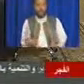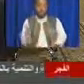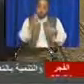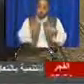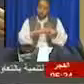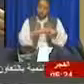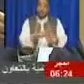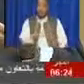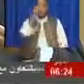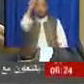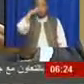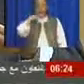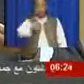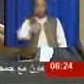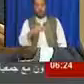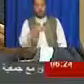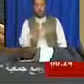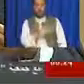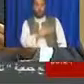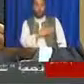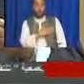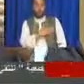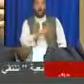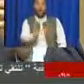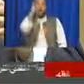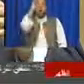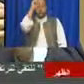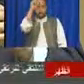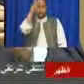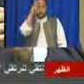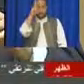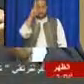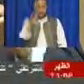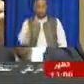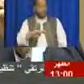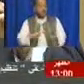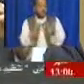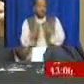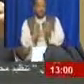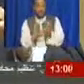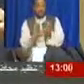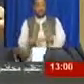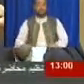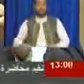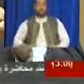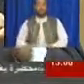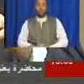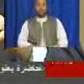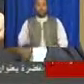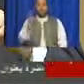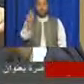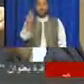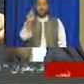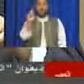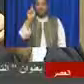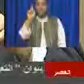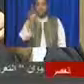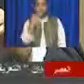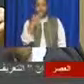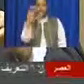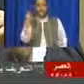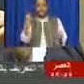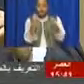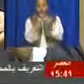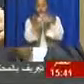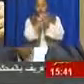ثم قال الله تعالى الا تحبون ان يغفر الله لكم حظه على المغفره ابو بكر رضي الله تعالى